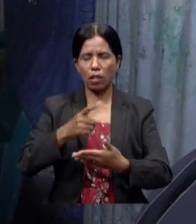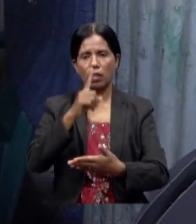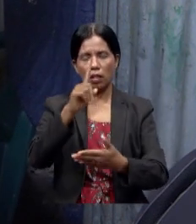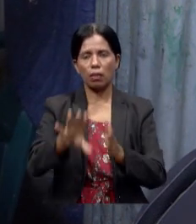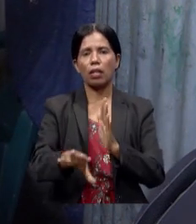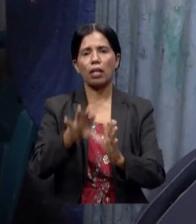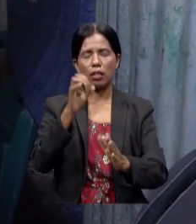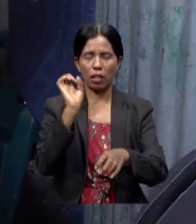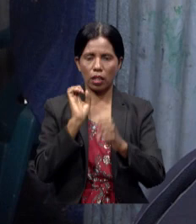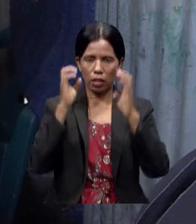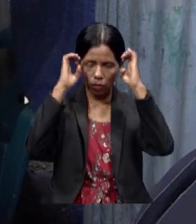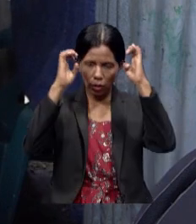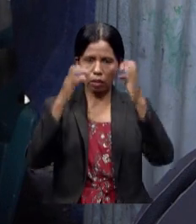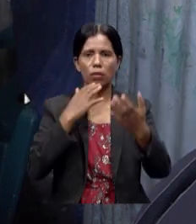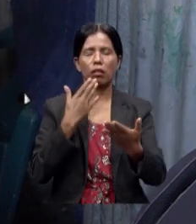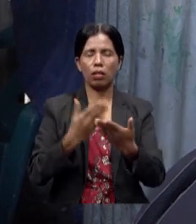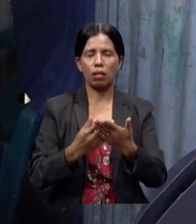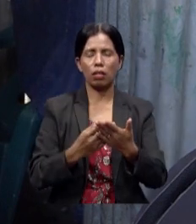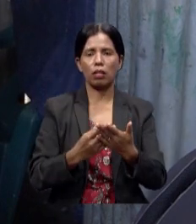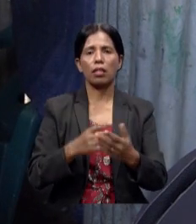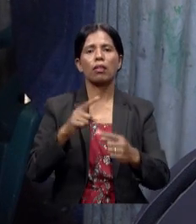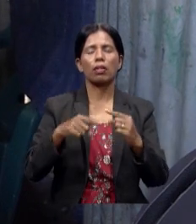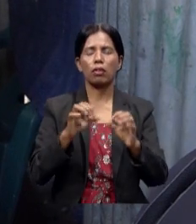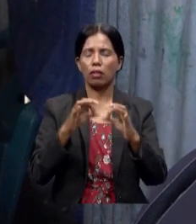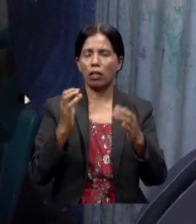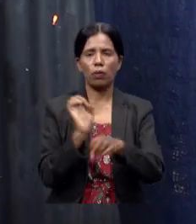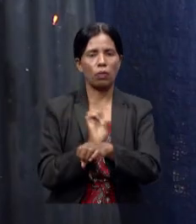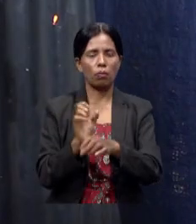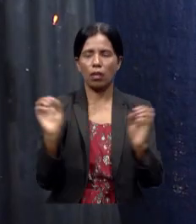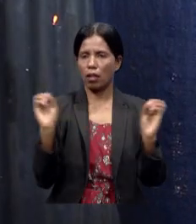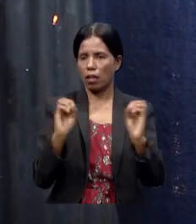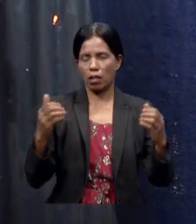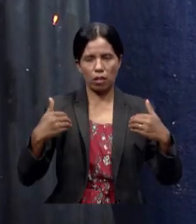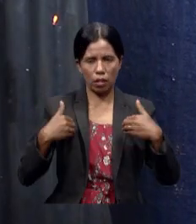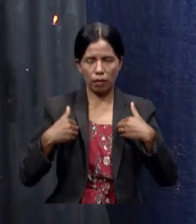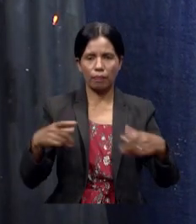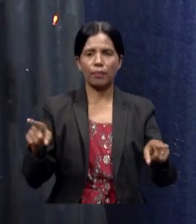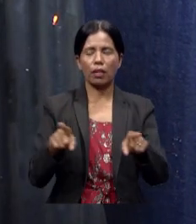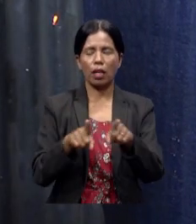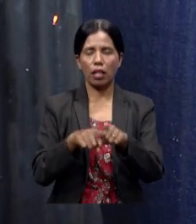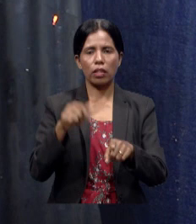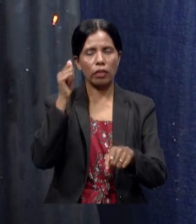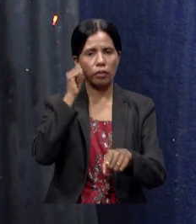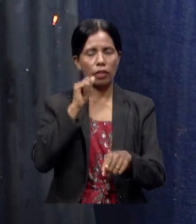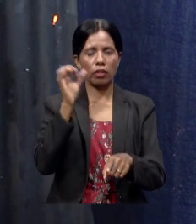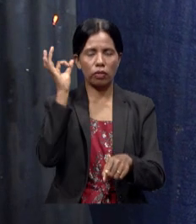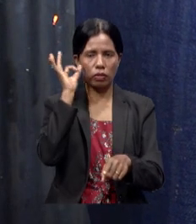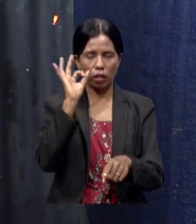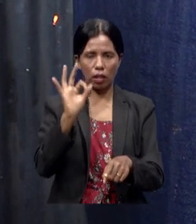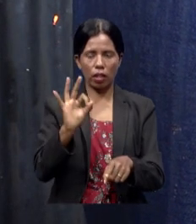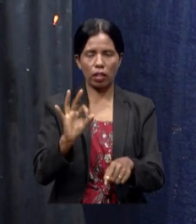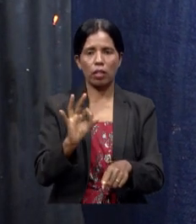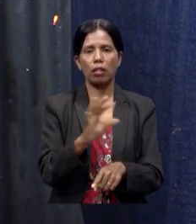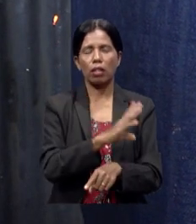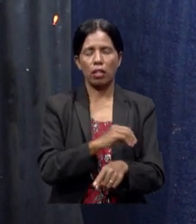nebedia enquanto ekonomia familia la suficiente. Hanesa inam falo Filomena Pereira nebe